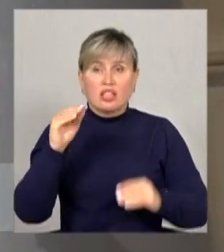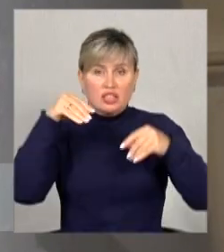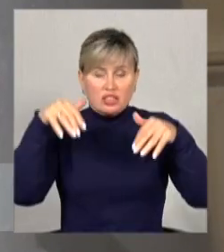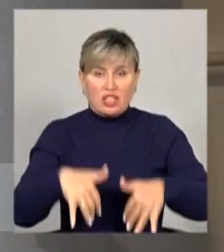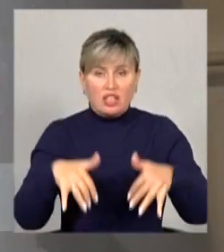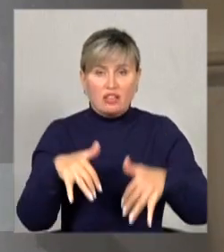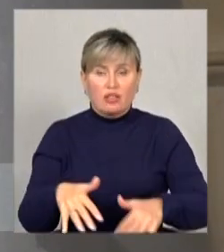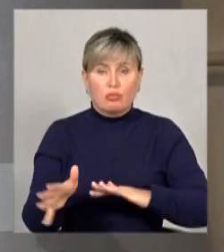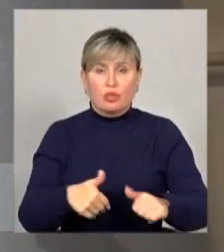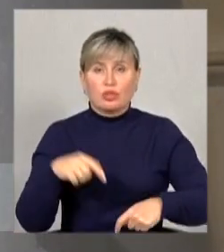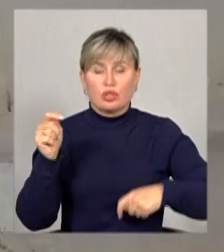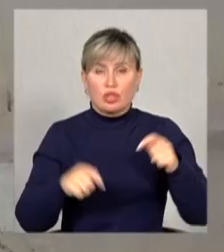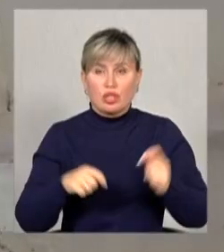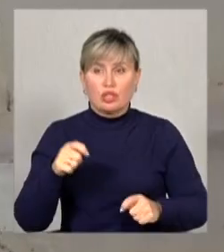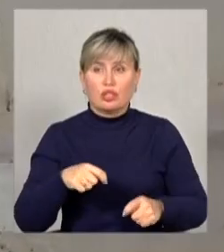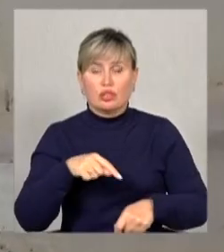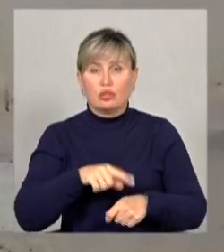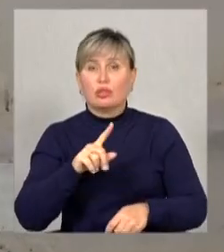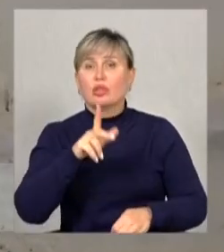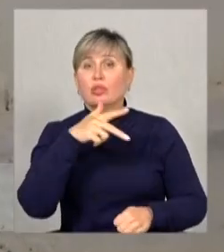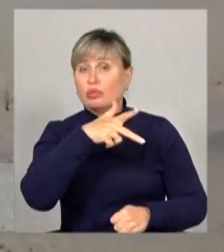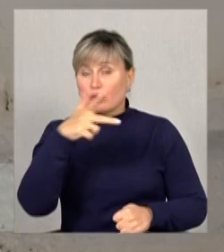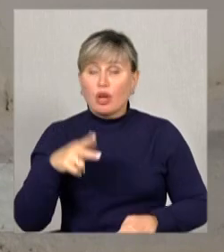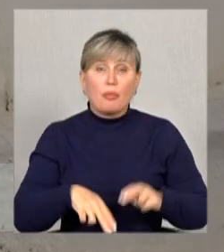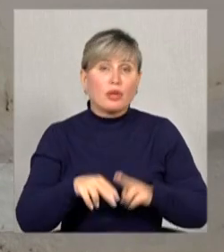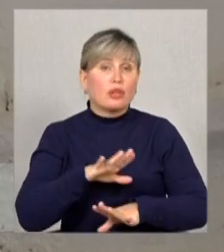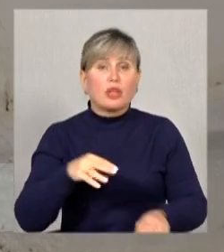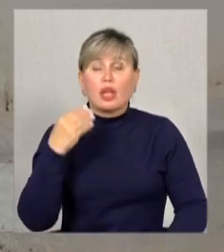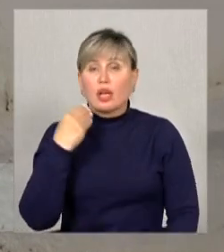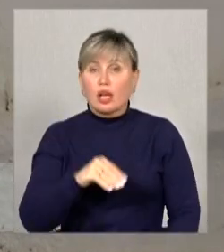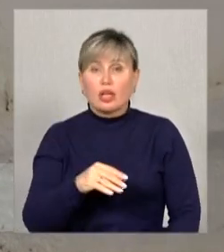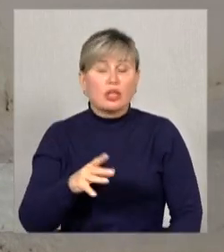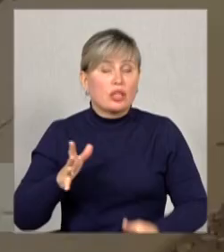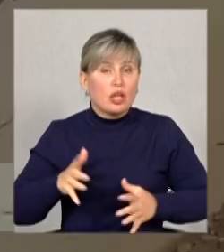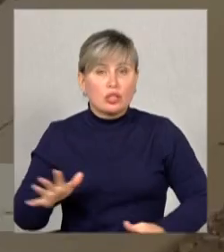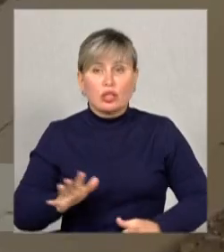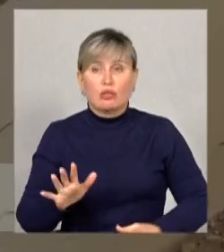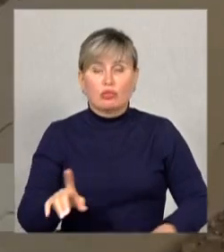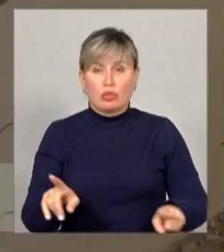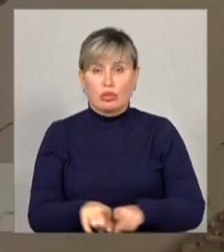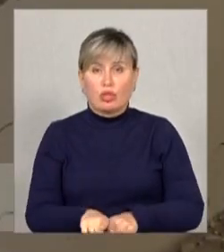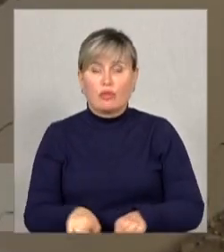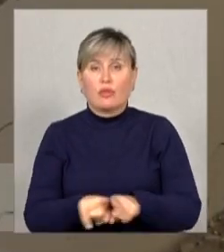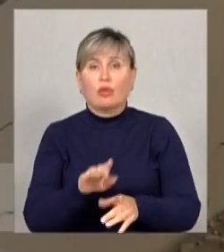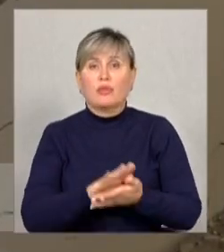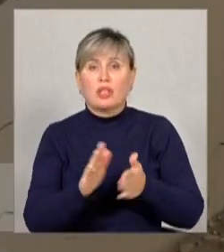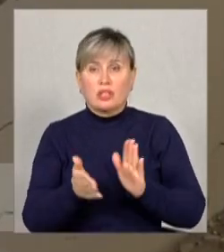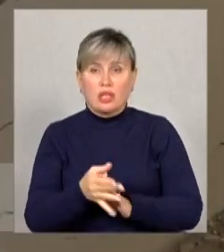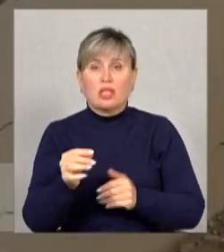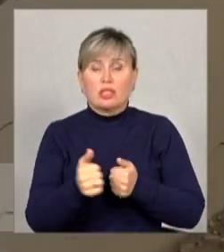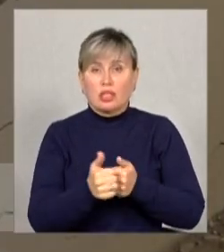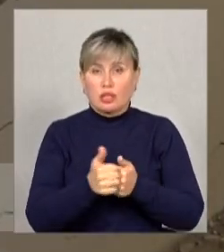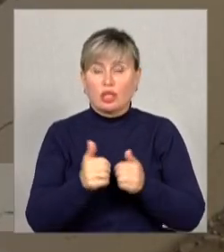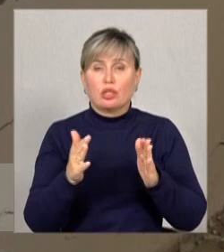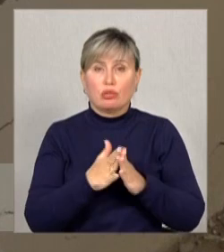каждого дождя. Они догадывались, что трехэтажка построена некачественно, но не ожидали, что настолько. В таком же состоянии и соседний